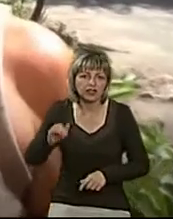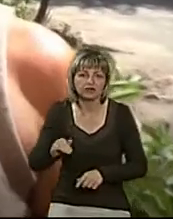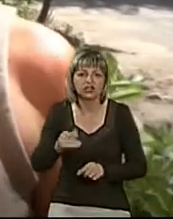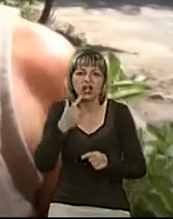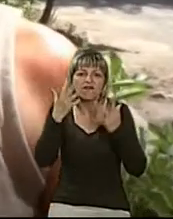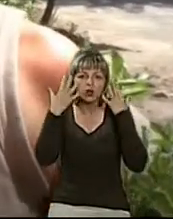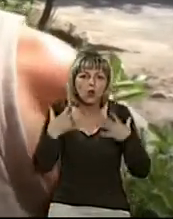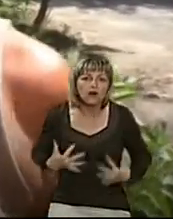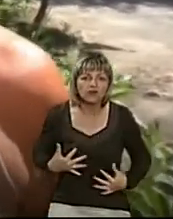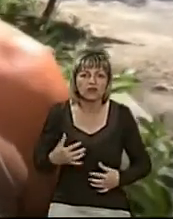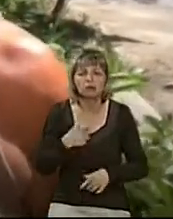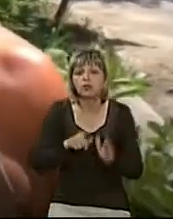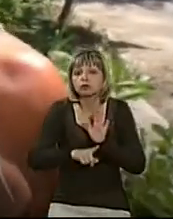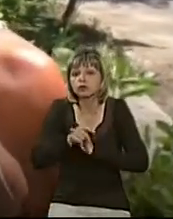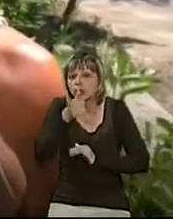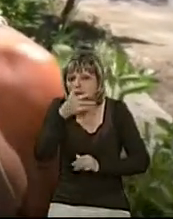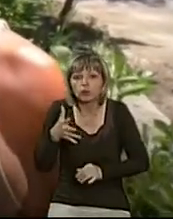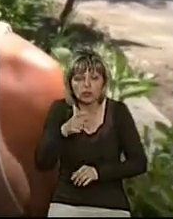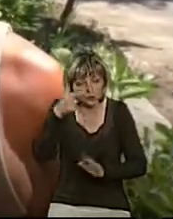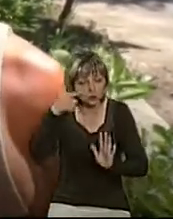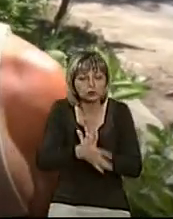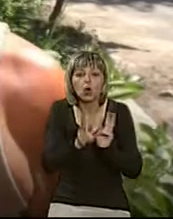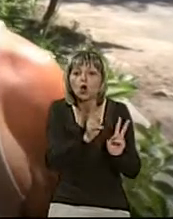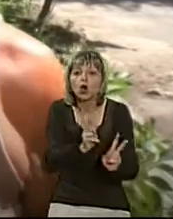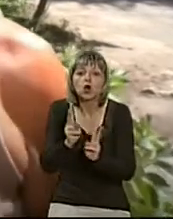та в крові, спочатку не могли зрозуміти, кого покусали.